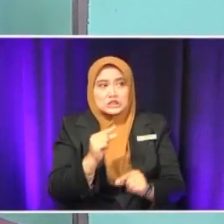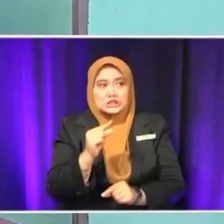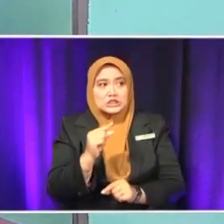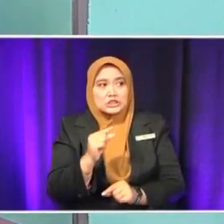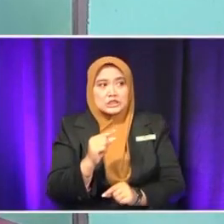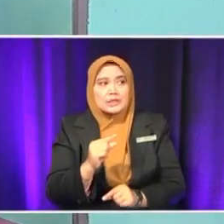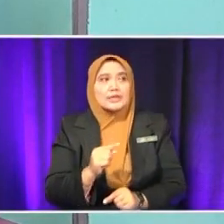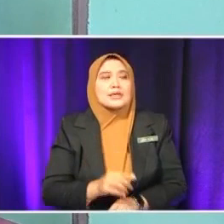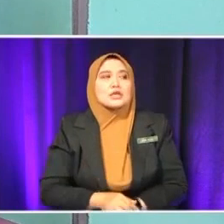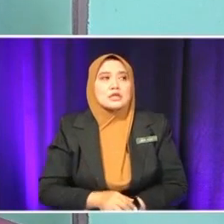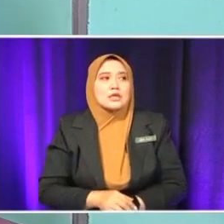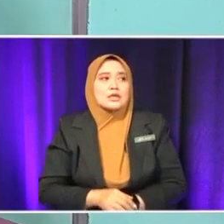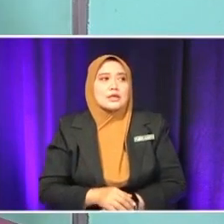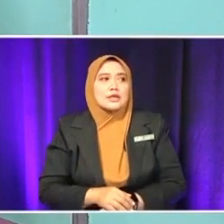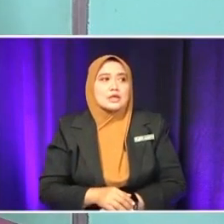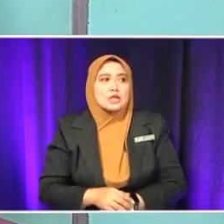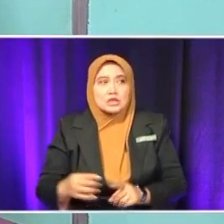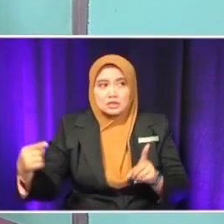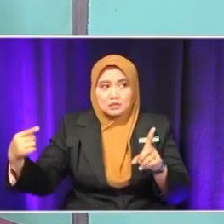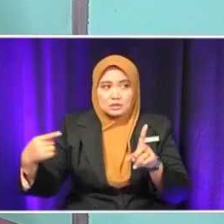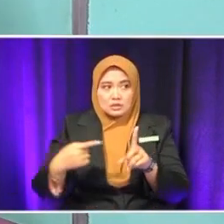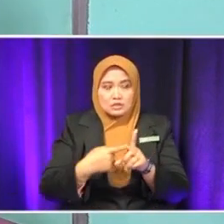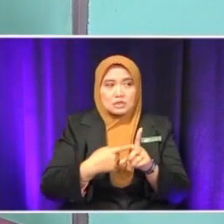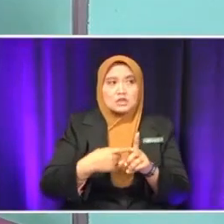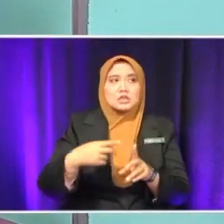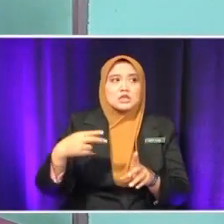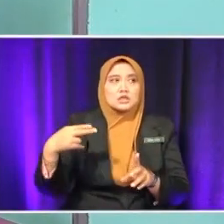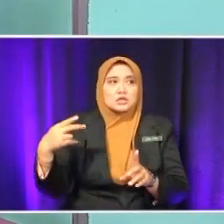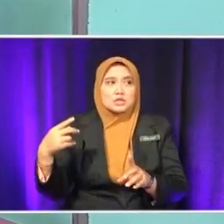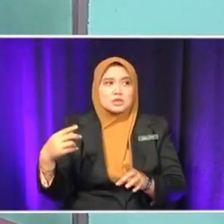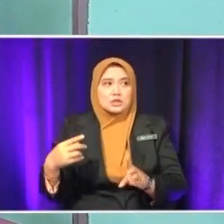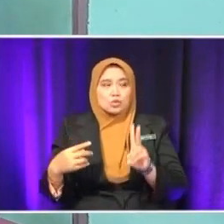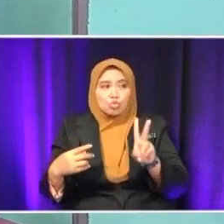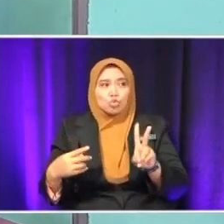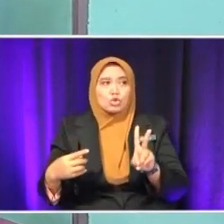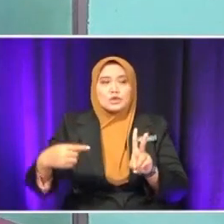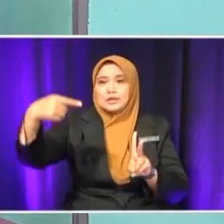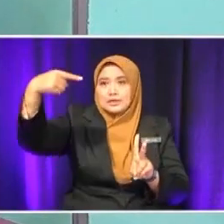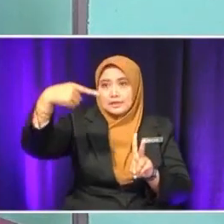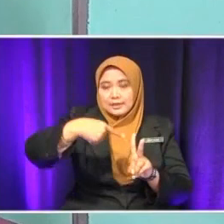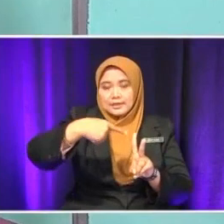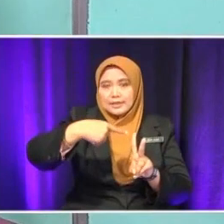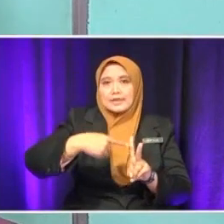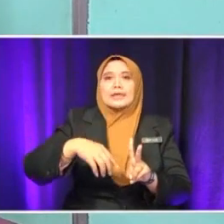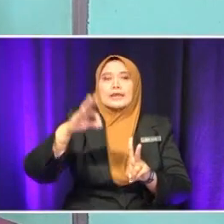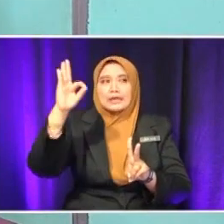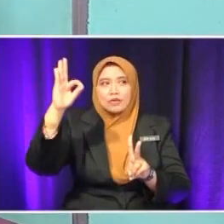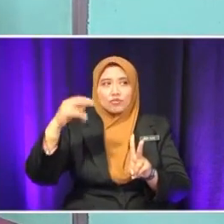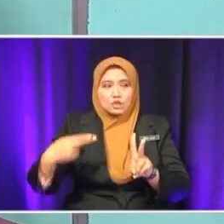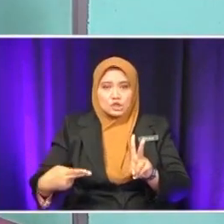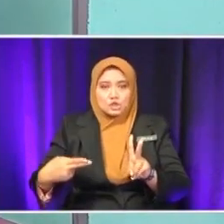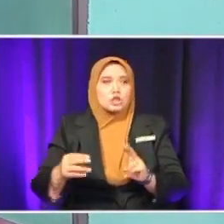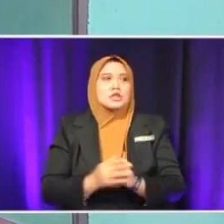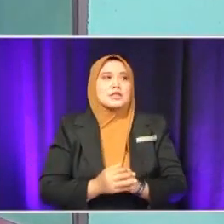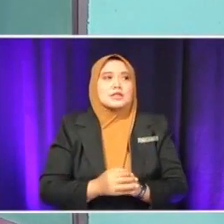dari F dan juga dari H. Okey. Darjah keluar G ada 1. So nampak satu. Jadi kita nampak G dia keluar 1. Darjah masuk